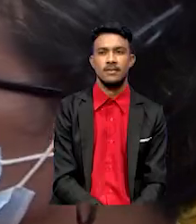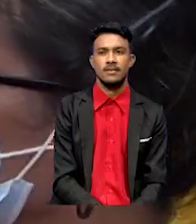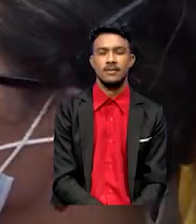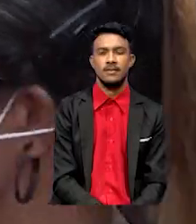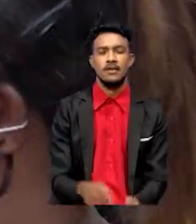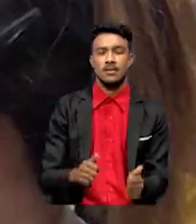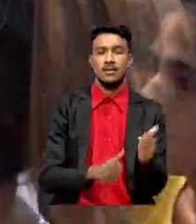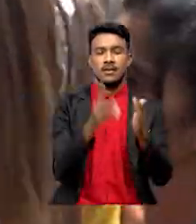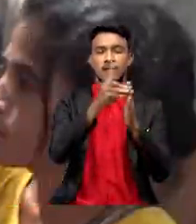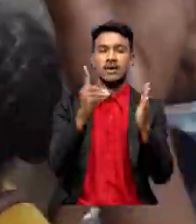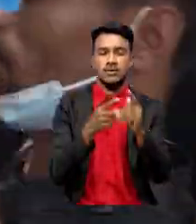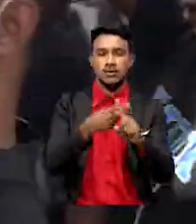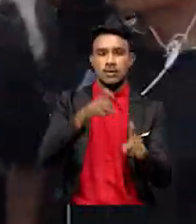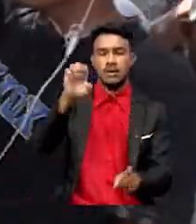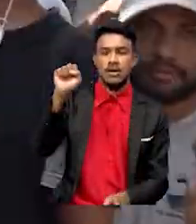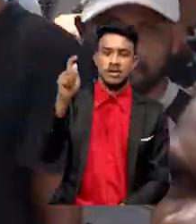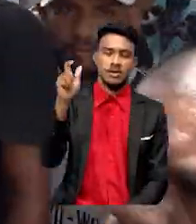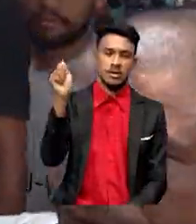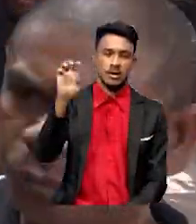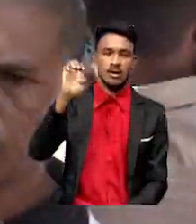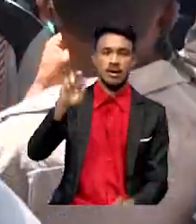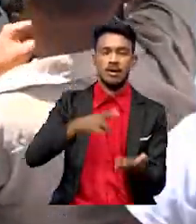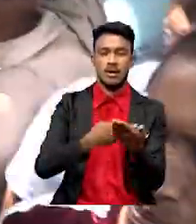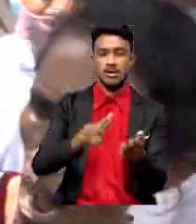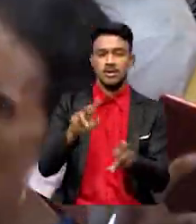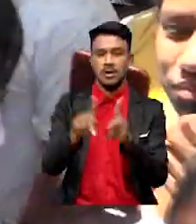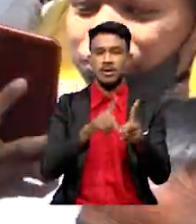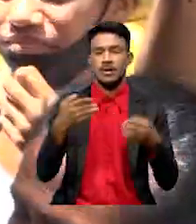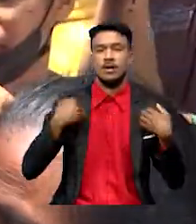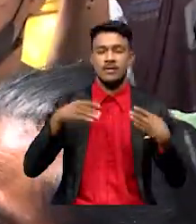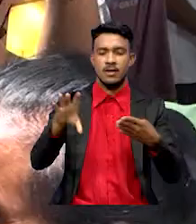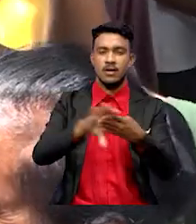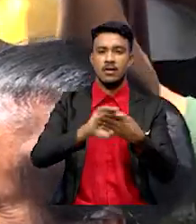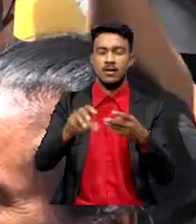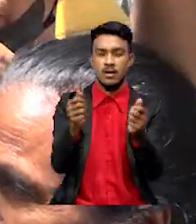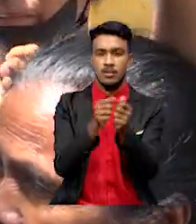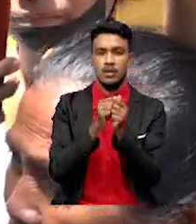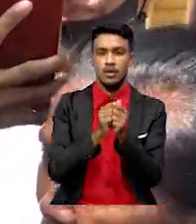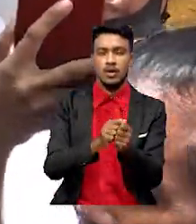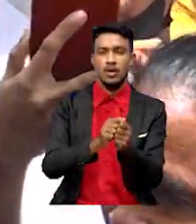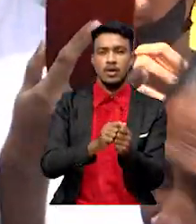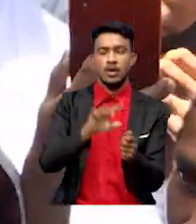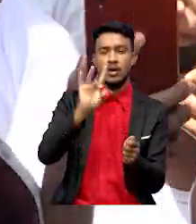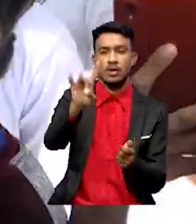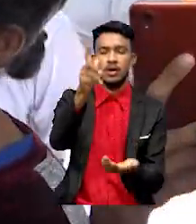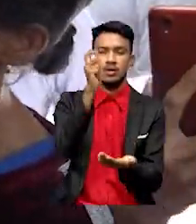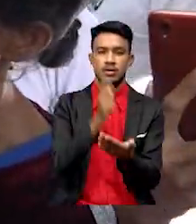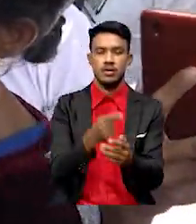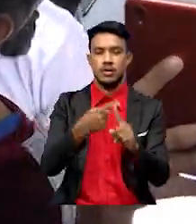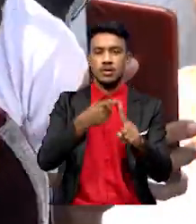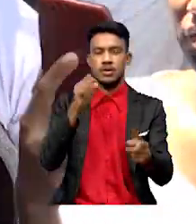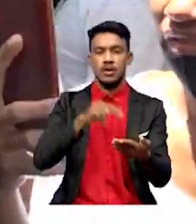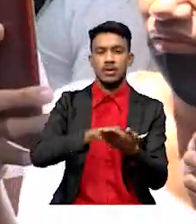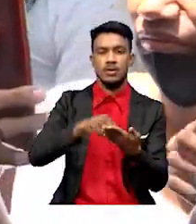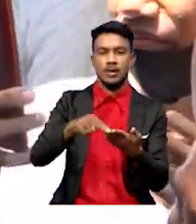Tuir daru susestai resista MNB iha ona kartau eleitoral hamutu kriung atau swalu resing usi numero de